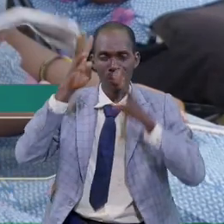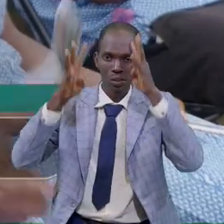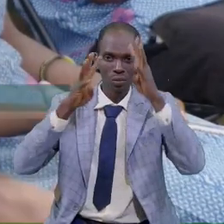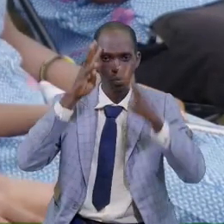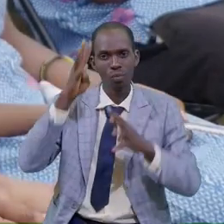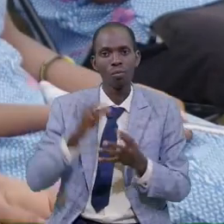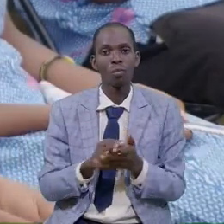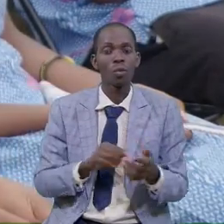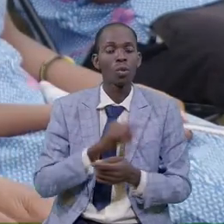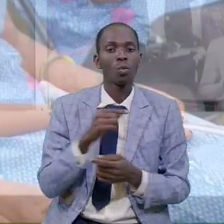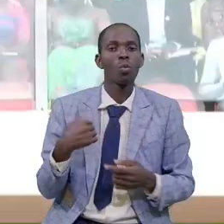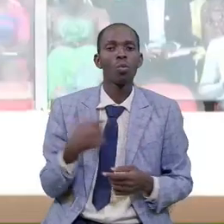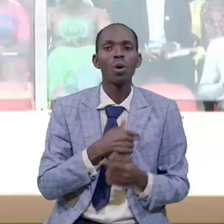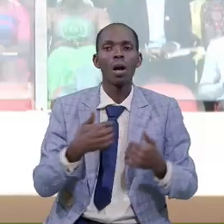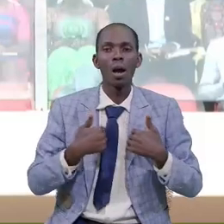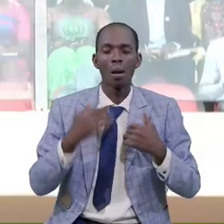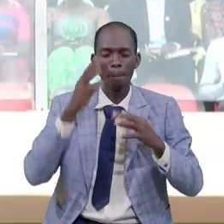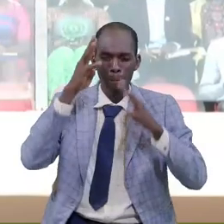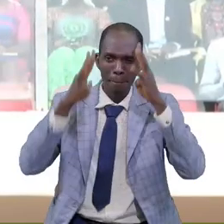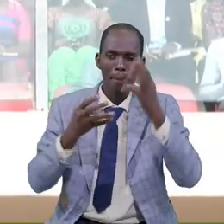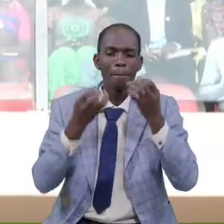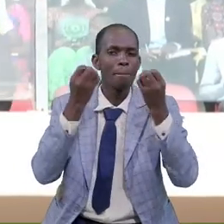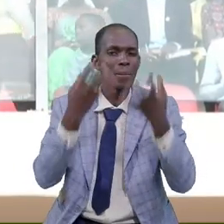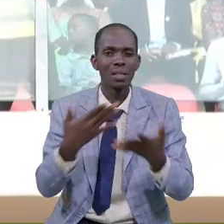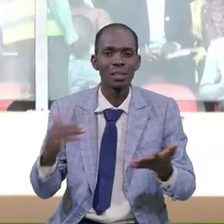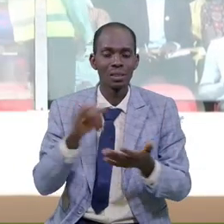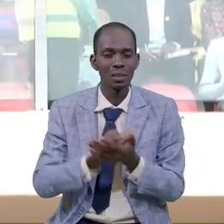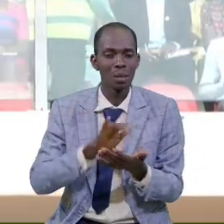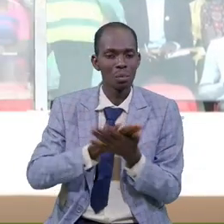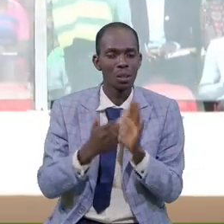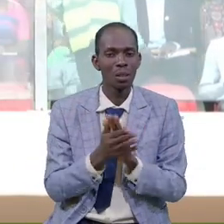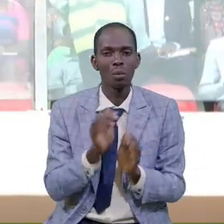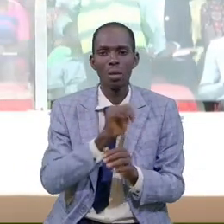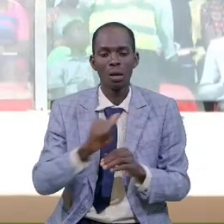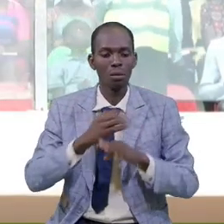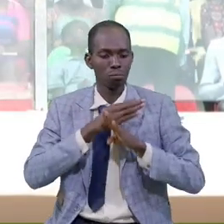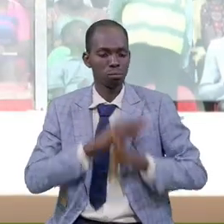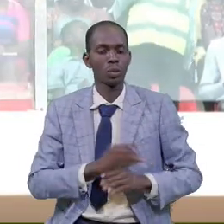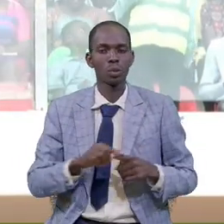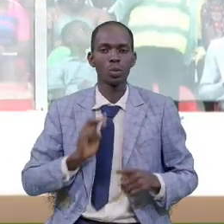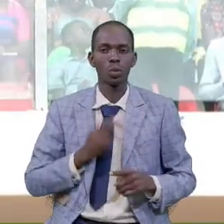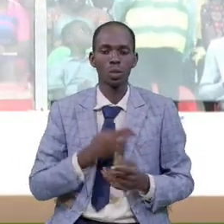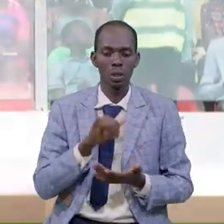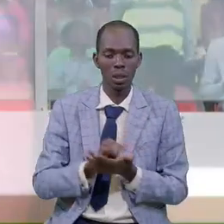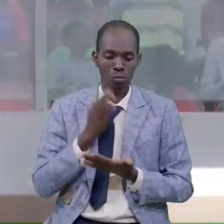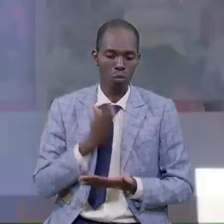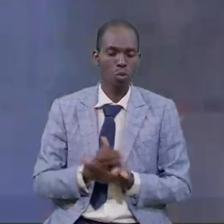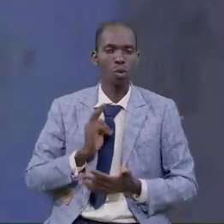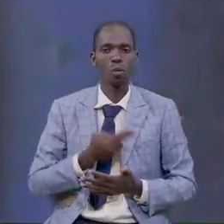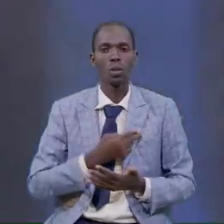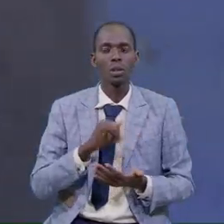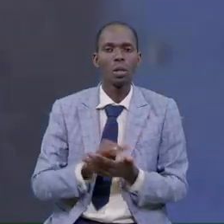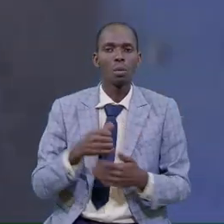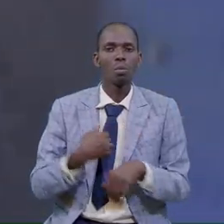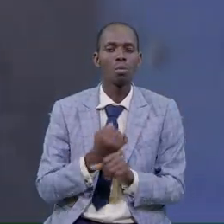Nous avons tellement inventé des choses qui nous empêchent de progresser, des choses qui nous arrêtent, des choses qui font que